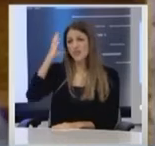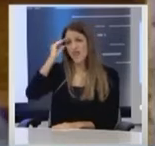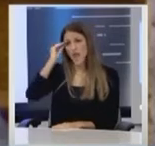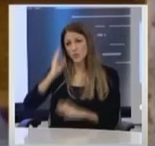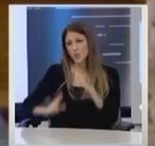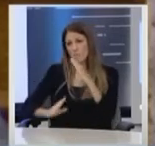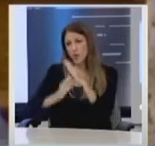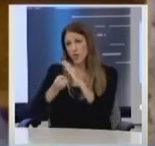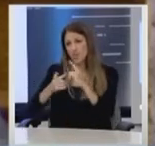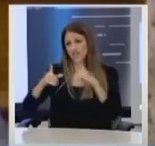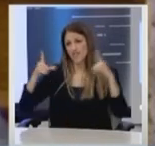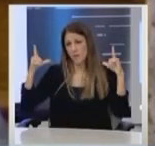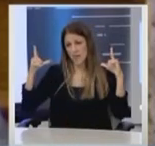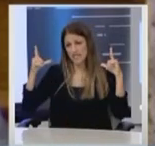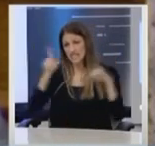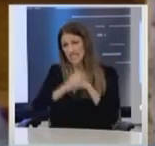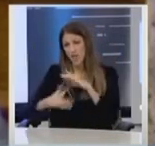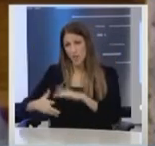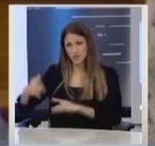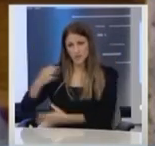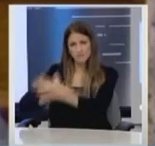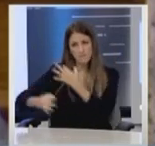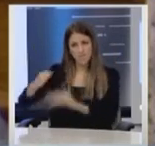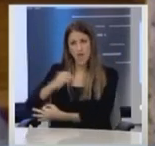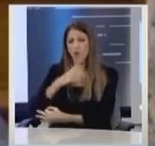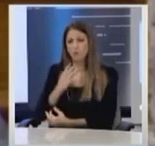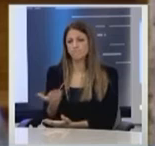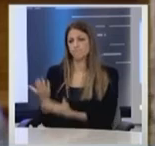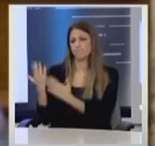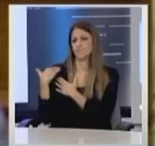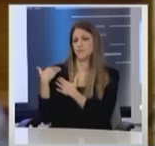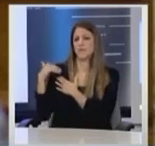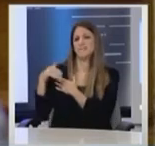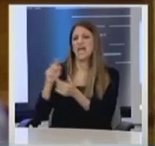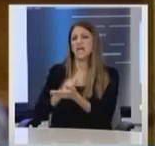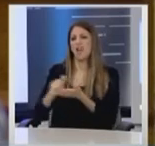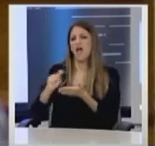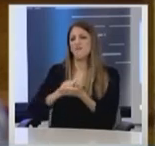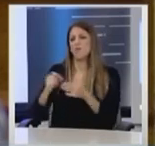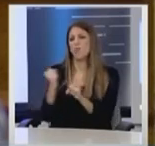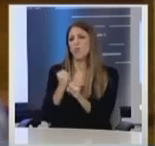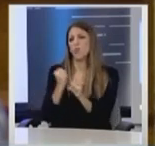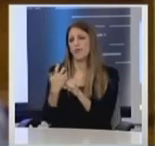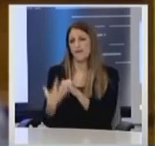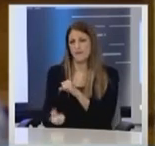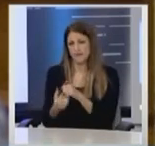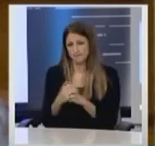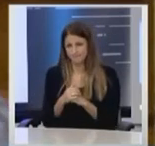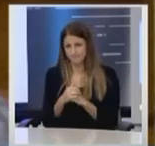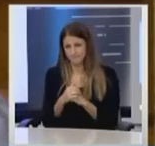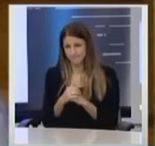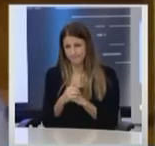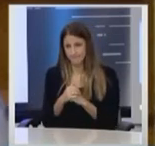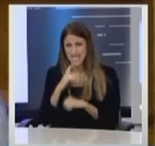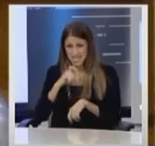αντιπολίτευσης. Όμως, διότι είχα ανηλυμένες υποχρεώσεις στο Μέγαρο Μαξίμου, όμως άνοιξα την